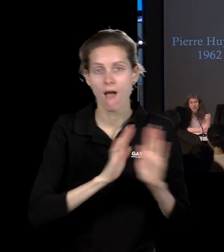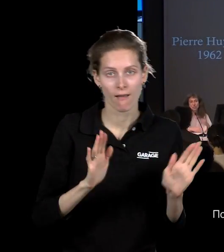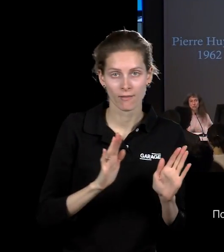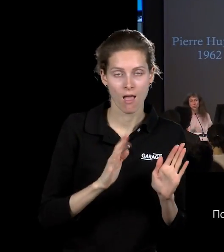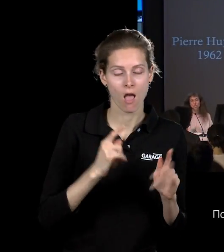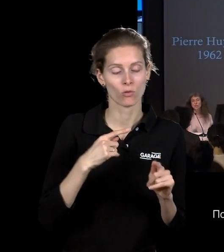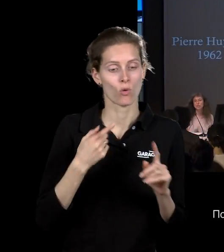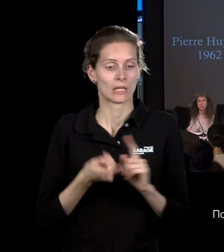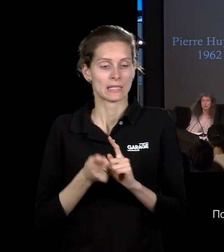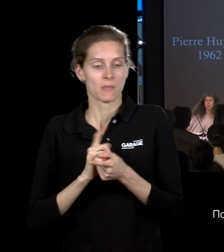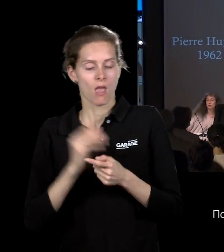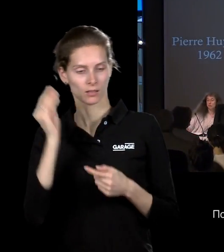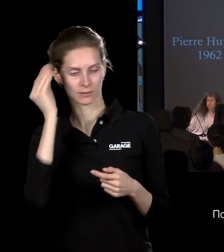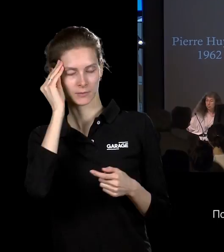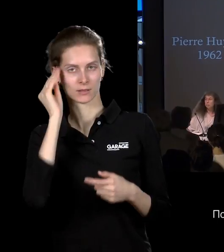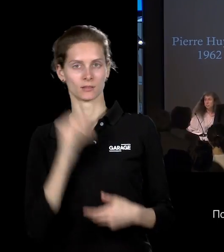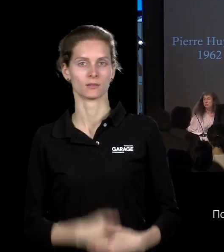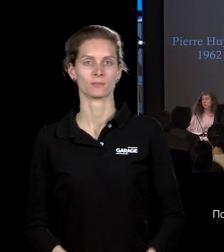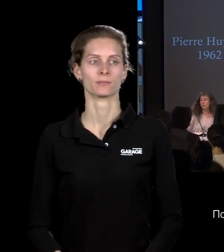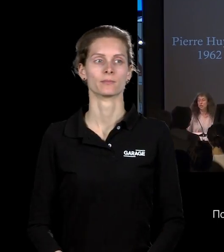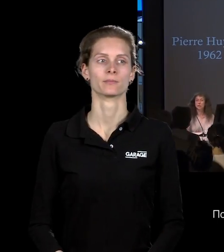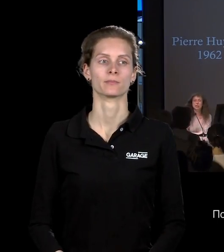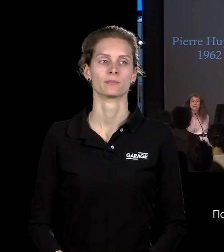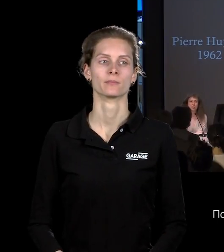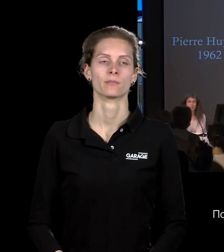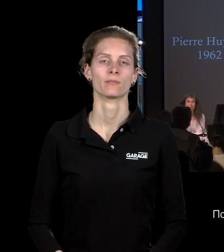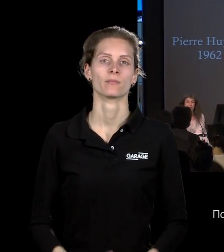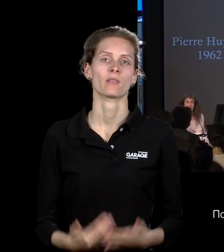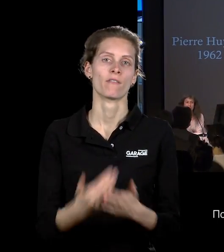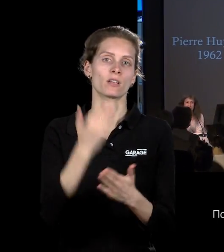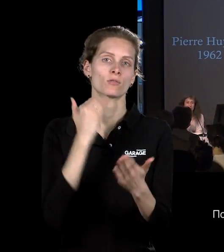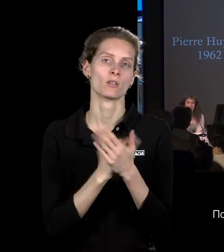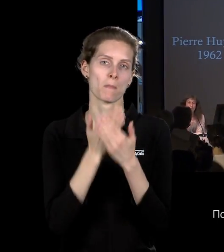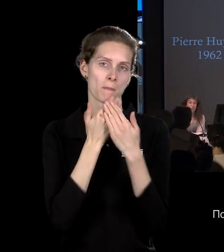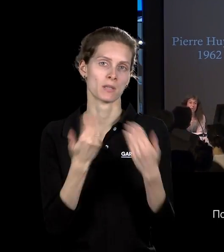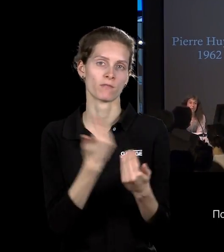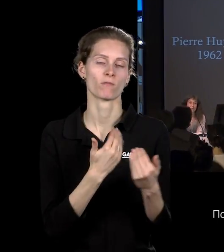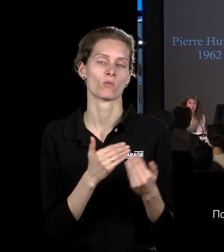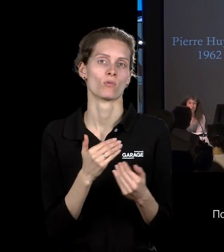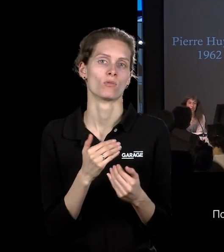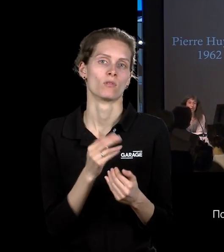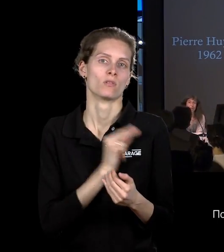ее. Вот такое последнее произведение. В результате последнее произведение, наверное, которое этот